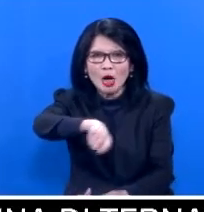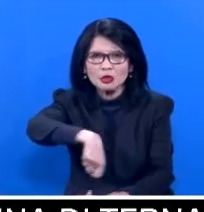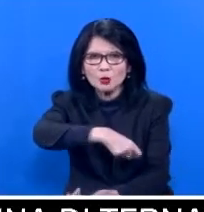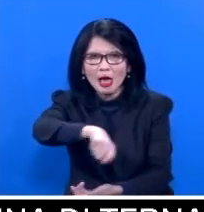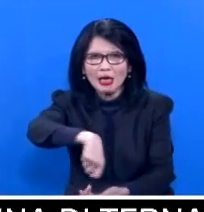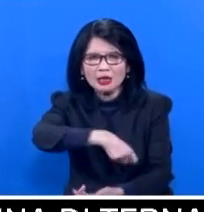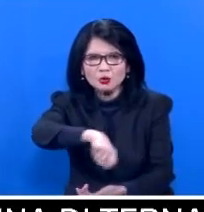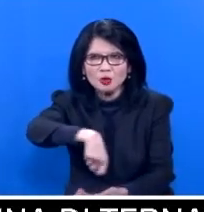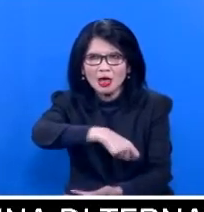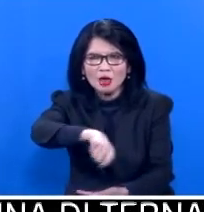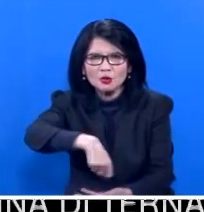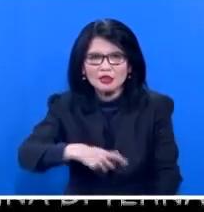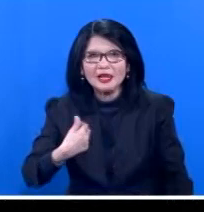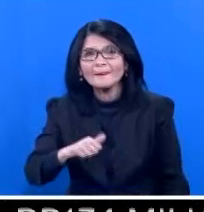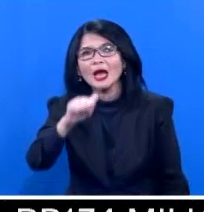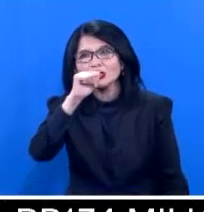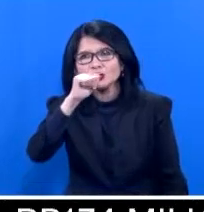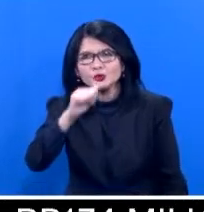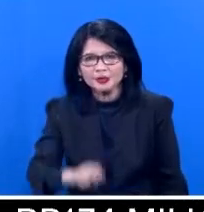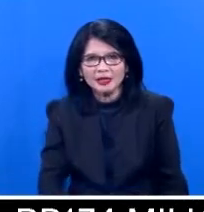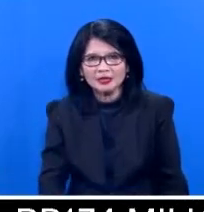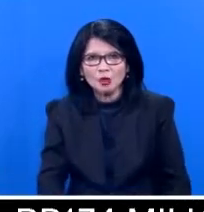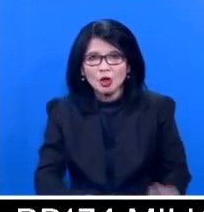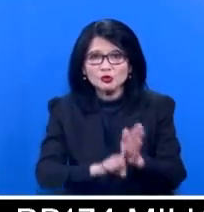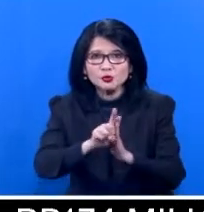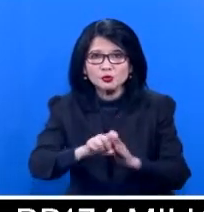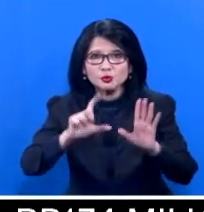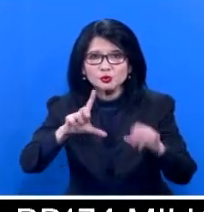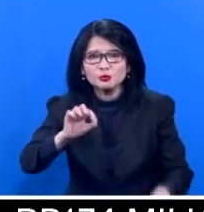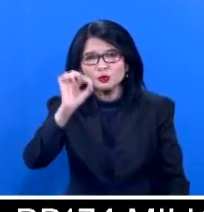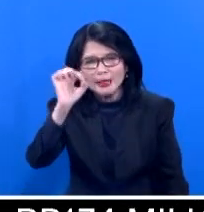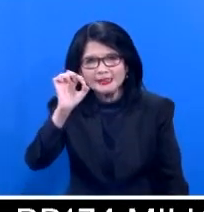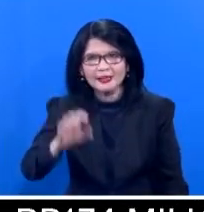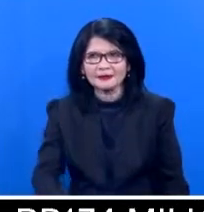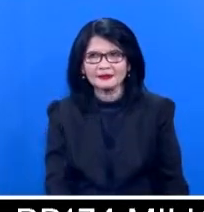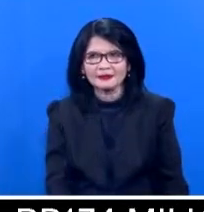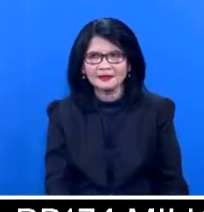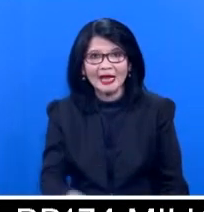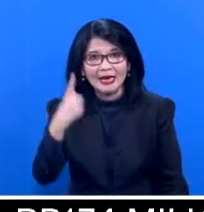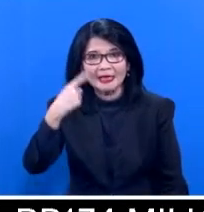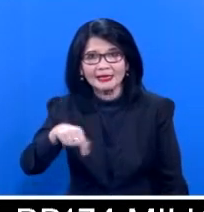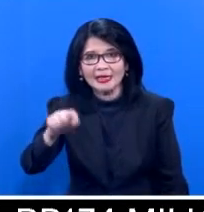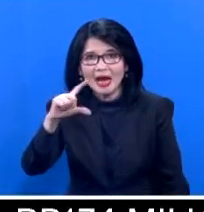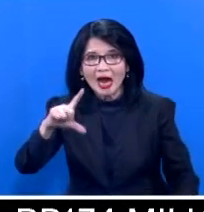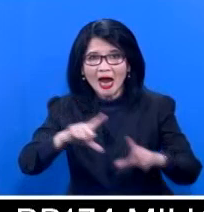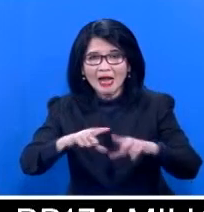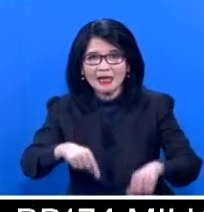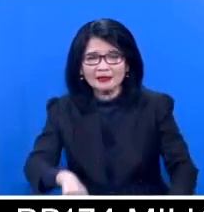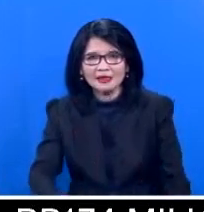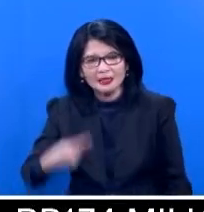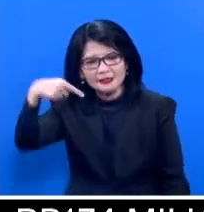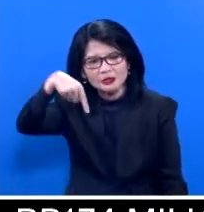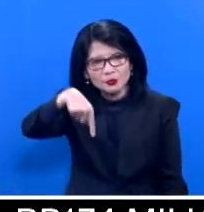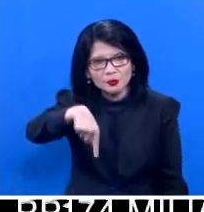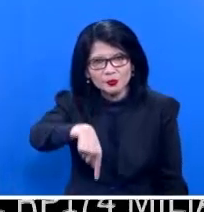Diaduk sampai susunya itu sampai suhu 70 derajat. 70 derajat. Nah, pemirsa, ini adalah termometernya. Kita coba ya.